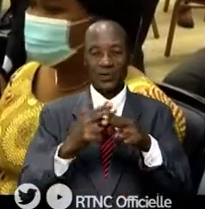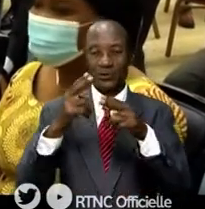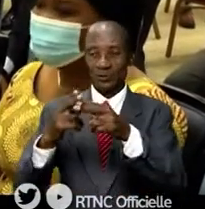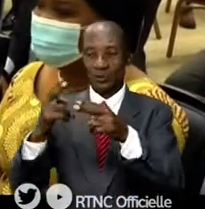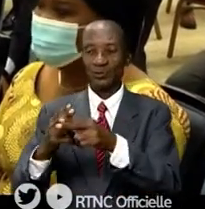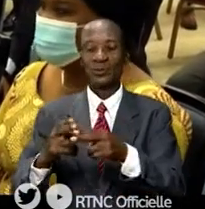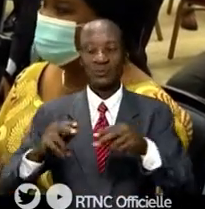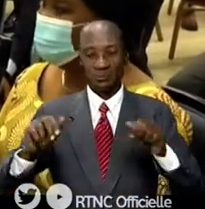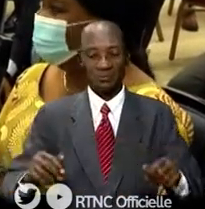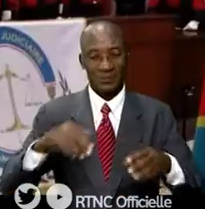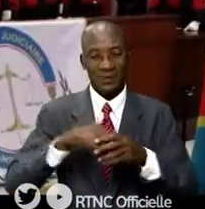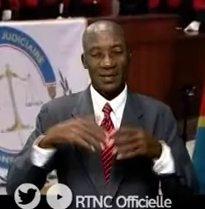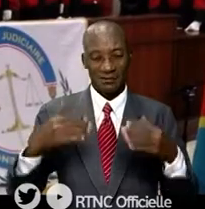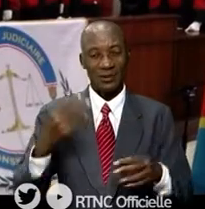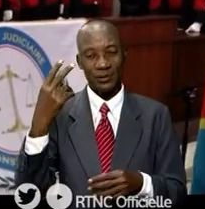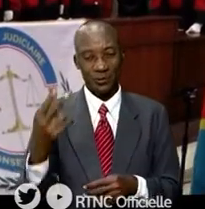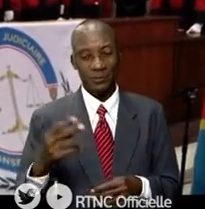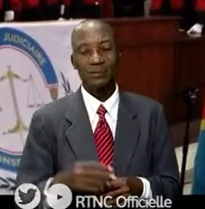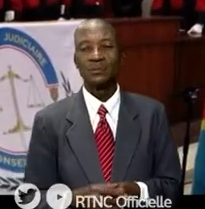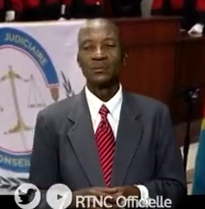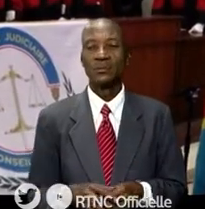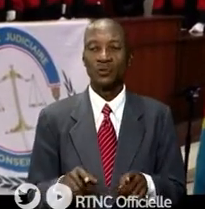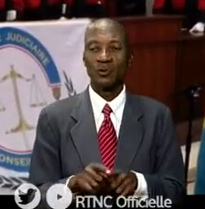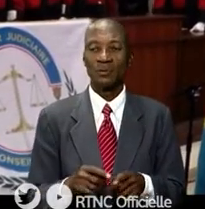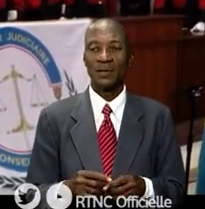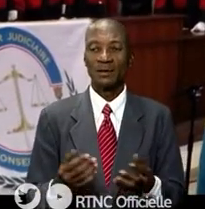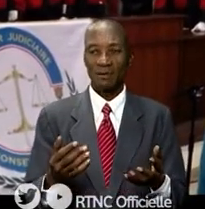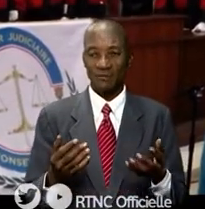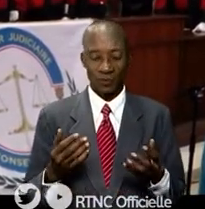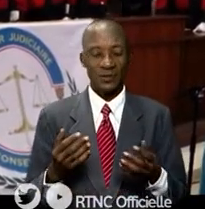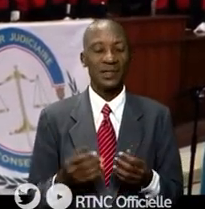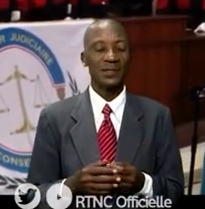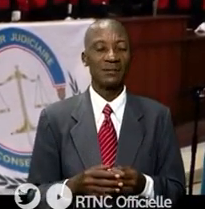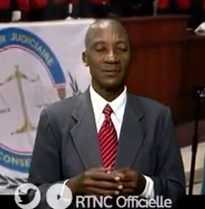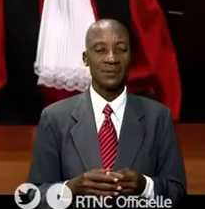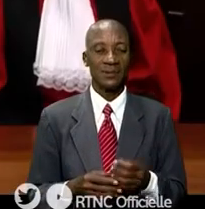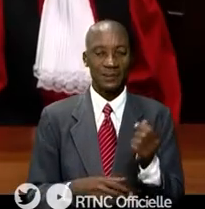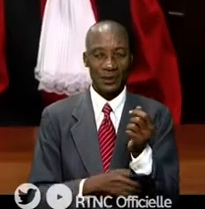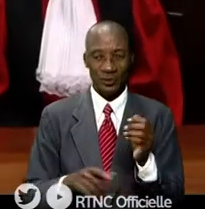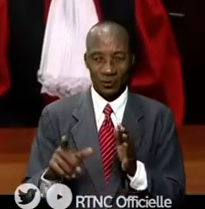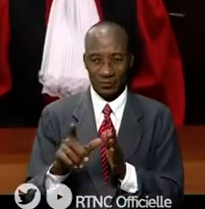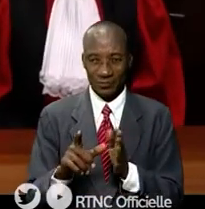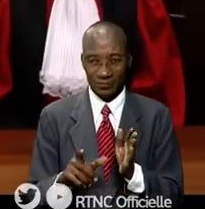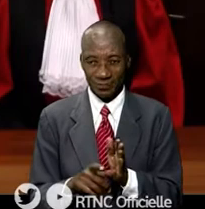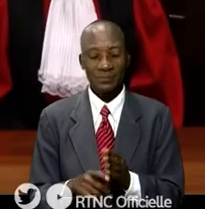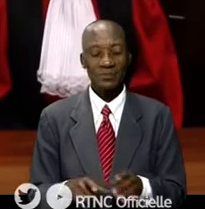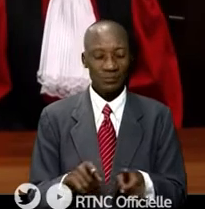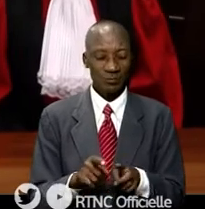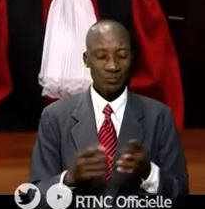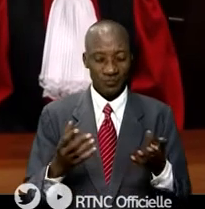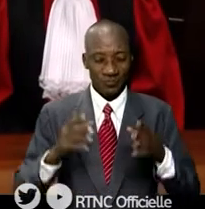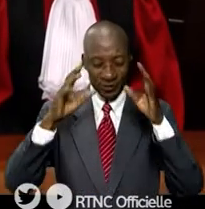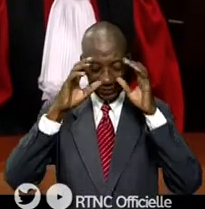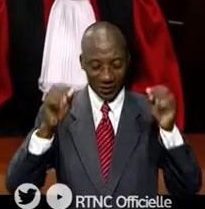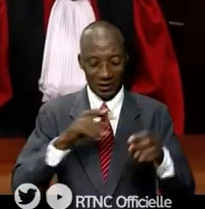double cérémonie. Conformément à la volonté du législateur, les nouveaux dirigeants de cet organe technique de la présidence de la République, créé